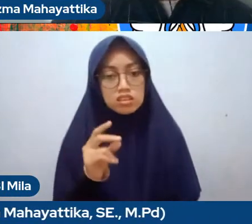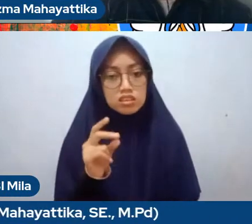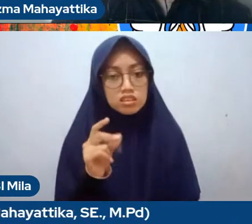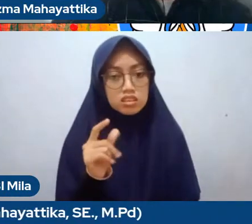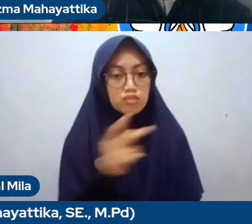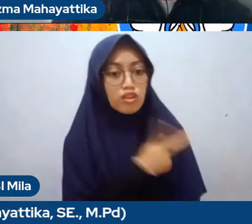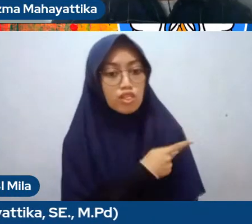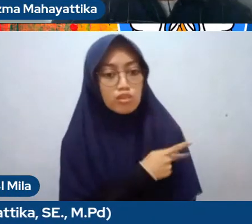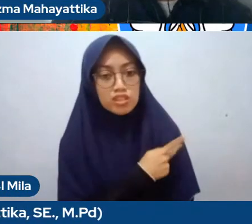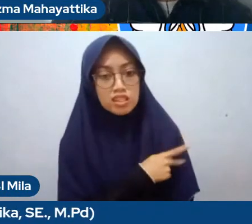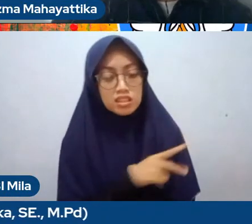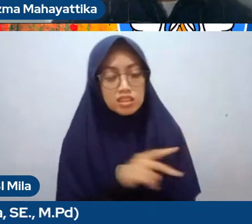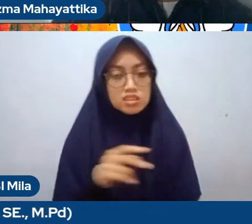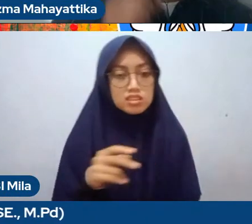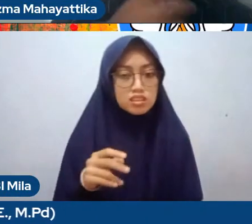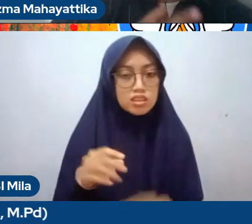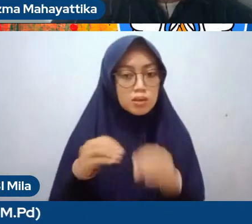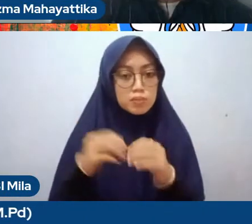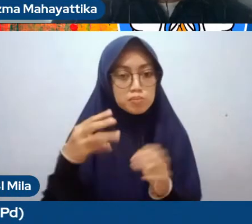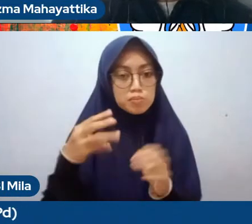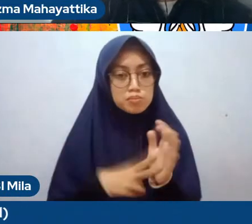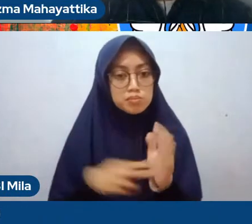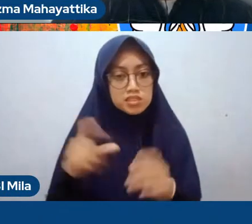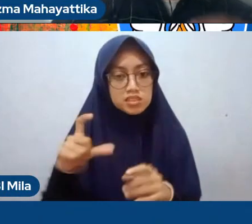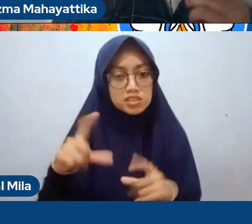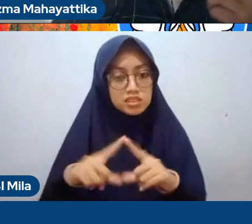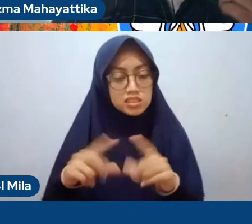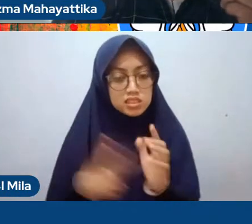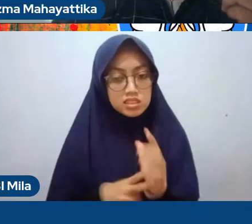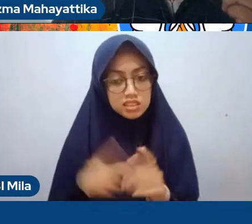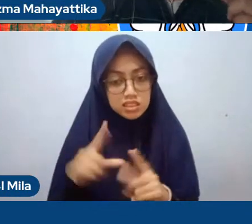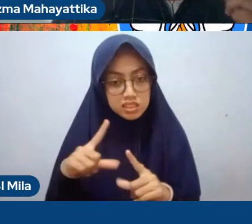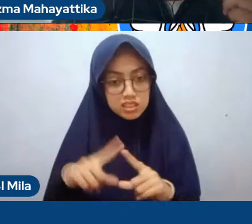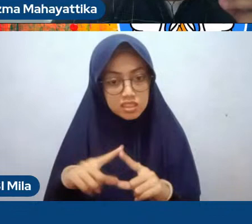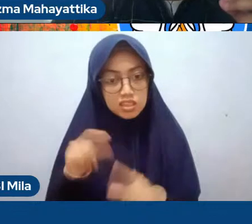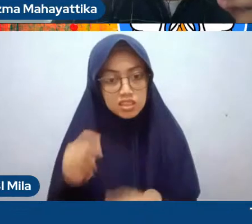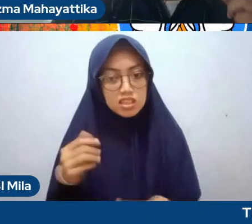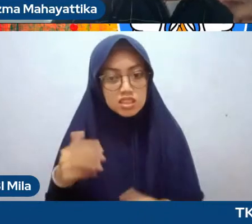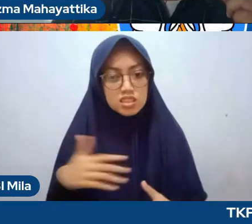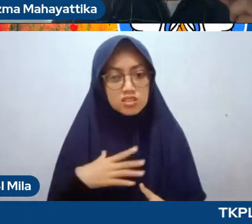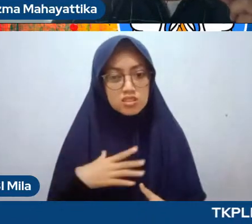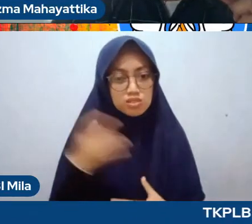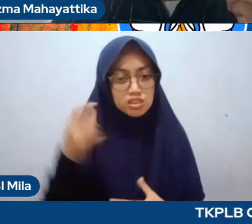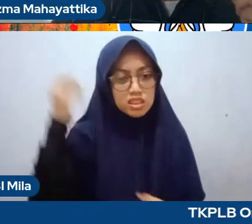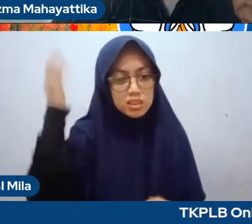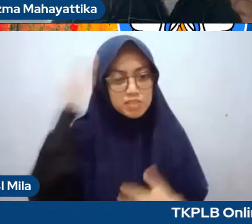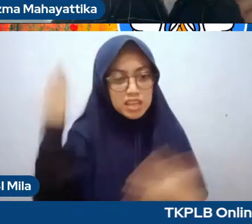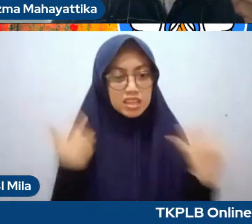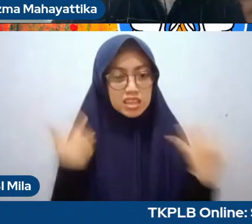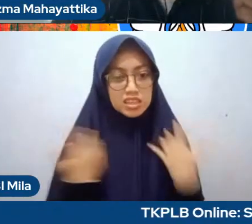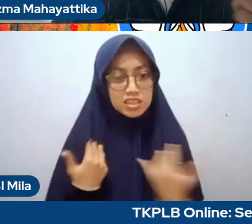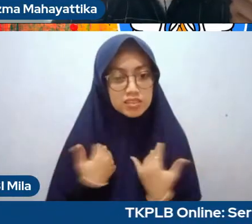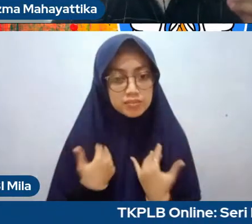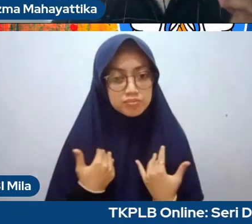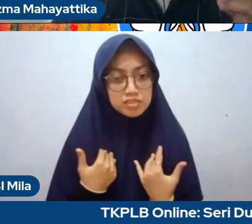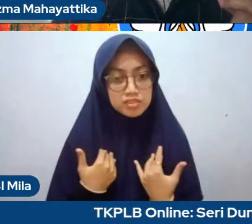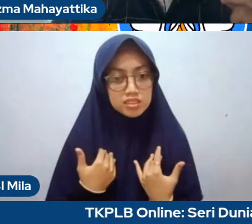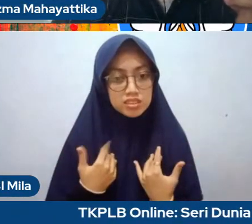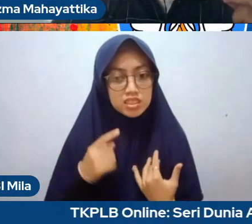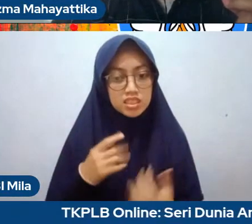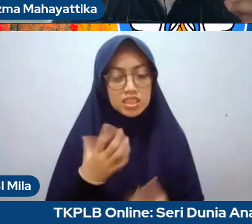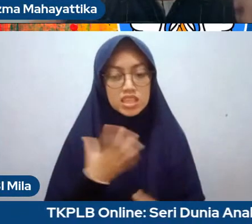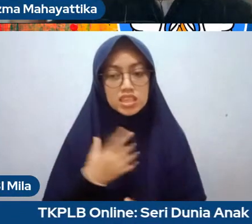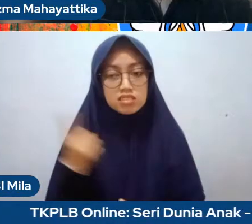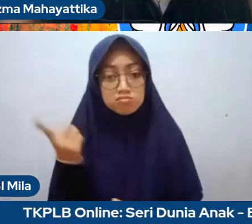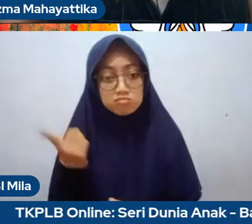sendiri gara-gara dia tuh sebenarnya. Jadi dia tuh terik bencana itu pengen merasakan sakit gitu, karena